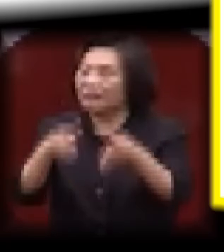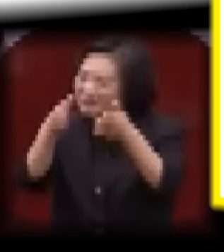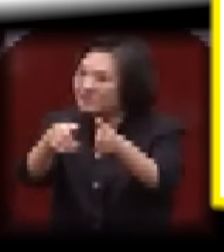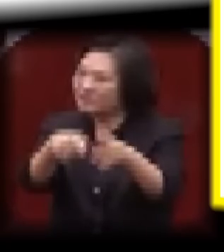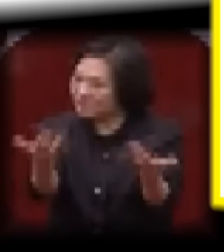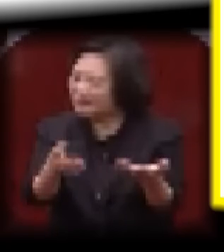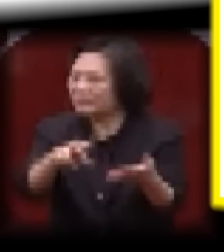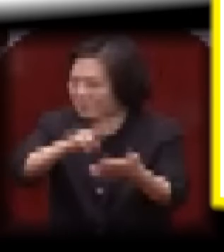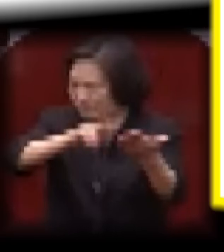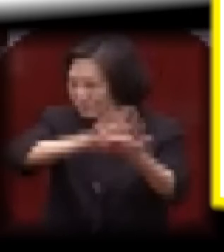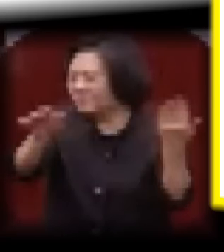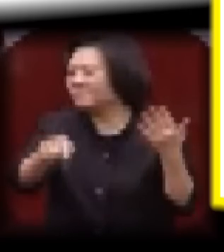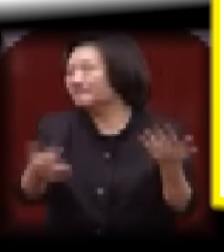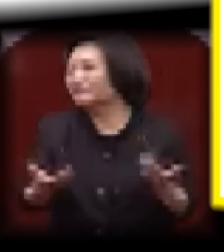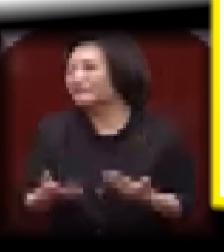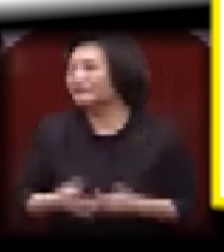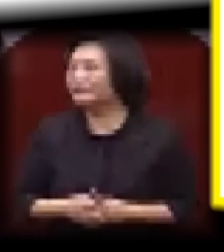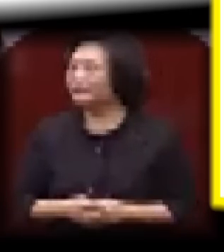注意。那